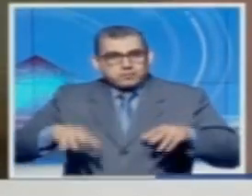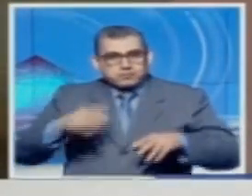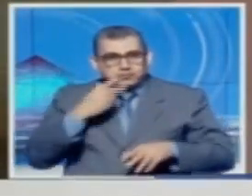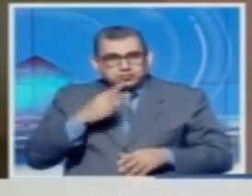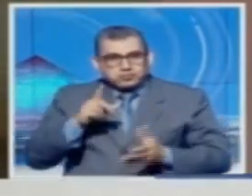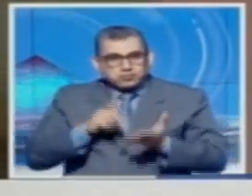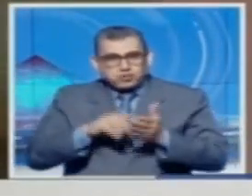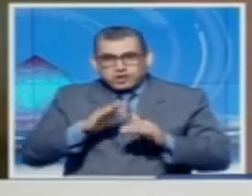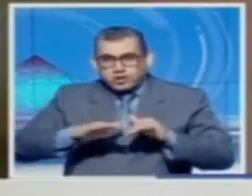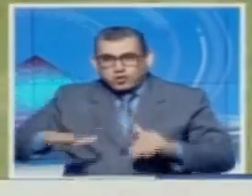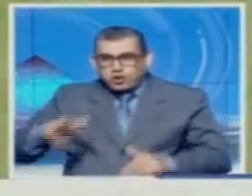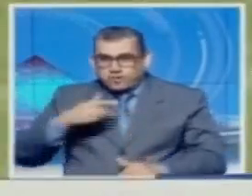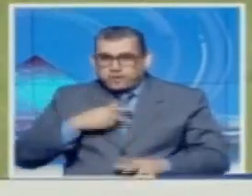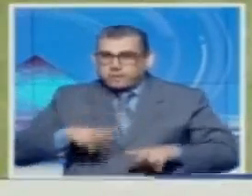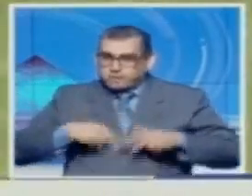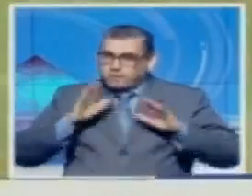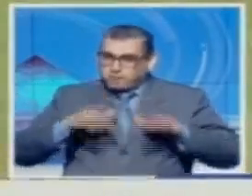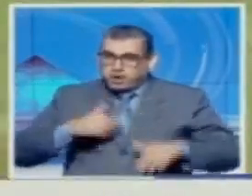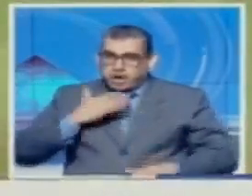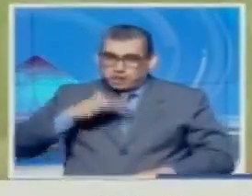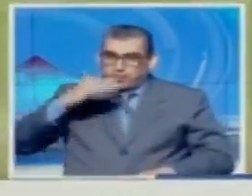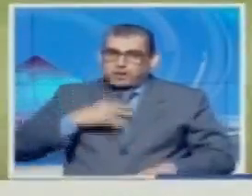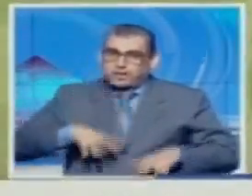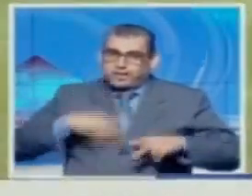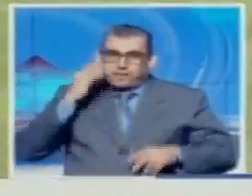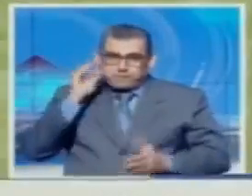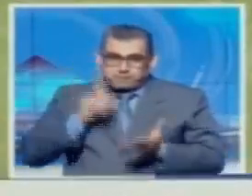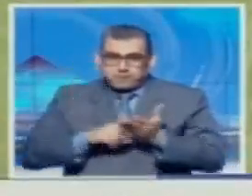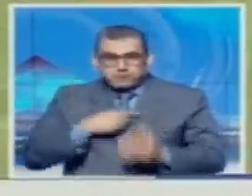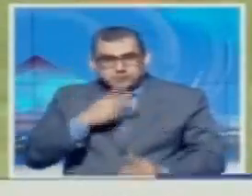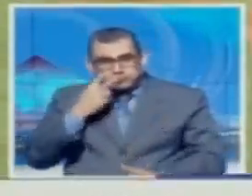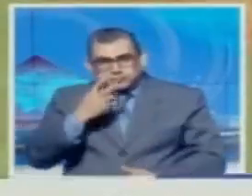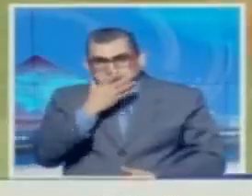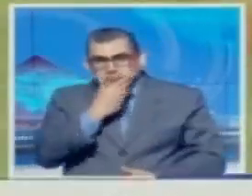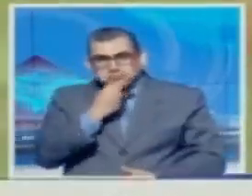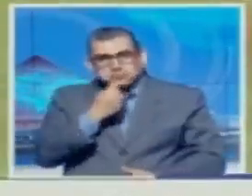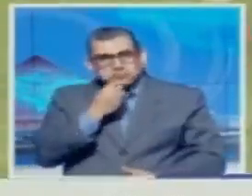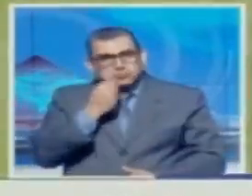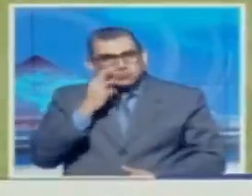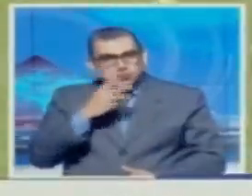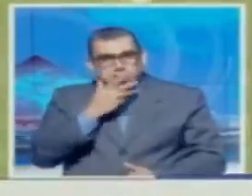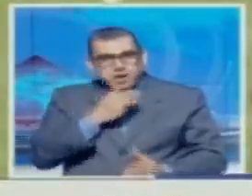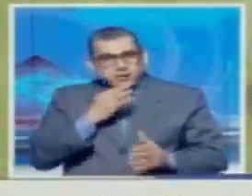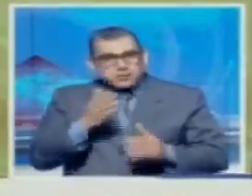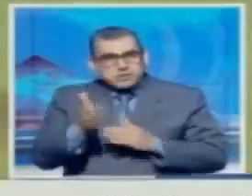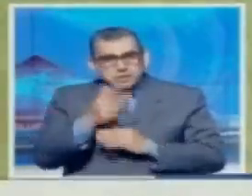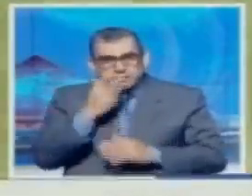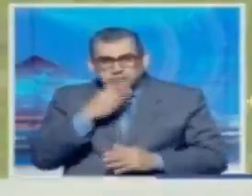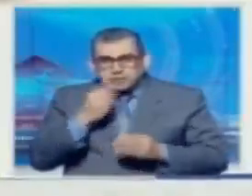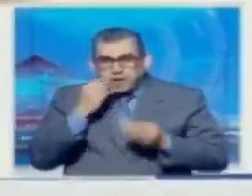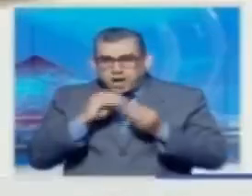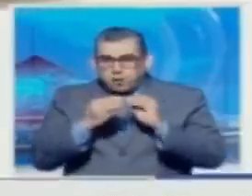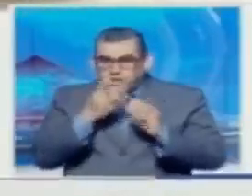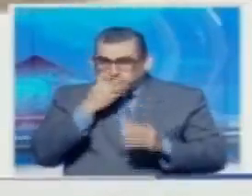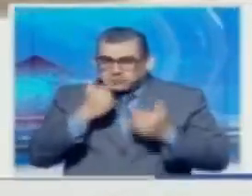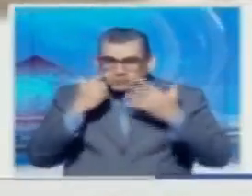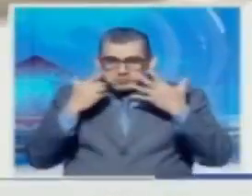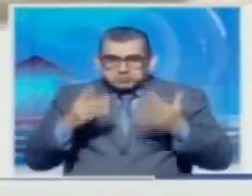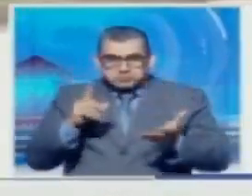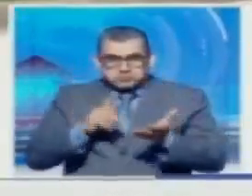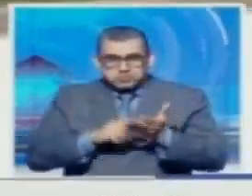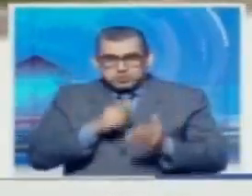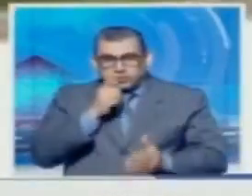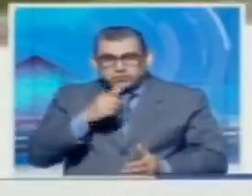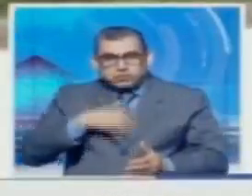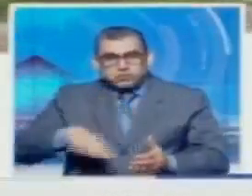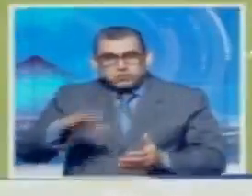لعبت الصغيرين، وإحنا ككبار استمتعنا والله، حقيقي حقيقي منظر جميل، والأسماك اللي هنا شفناها جميلة جدا جدا بصراحة. الكبار